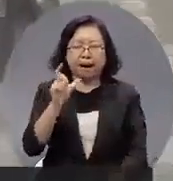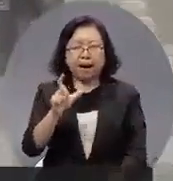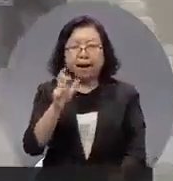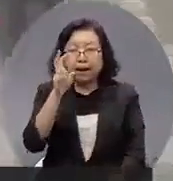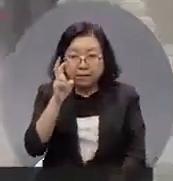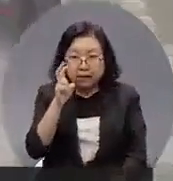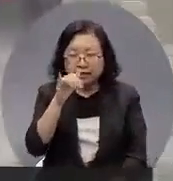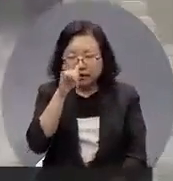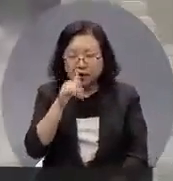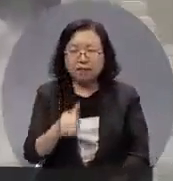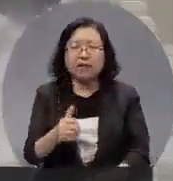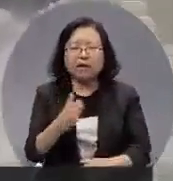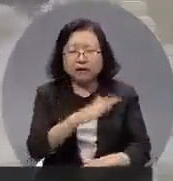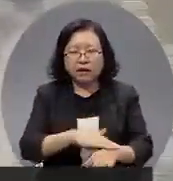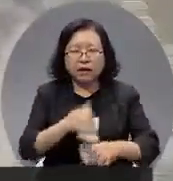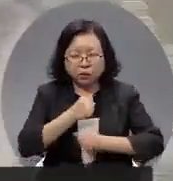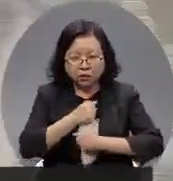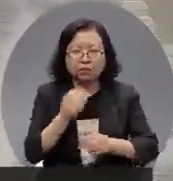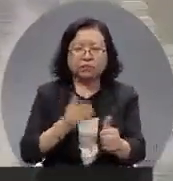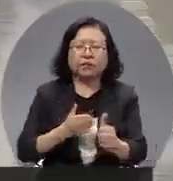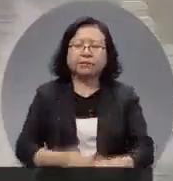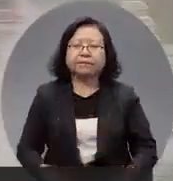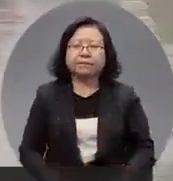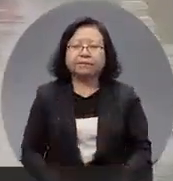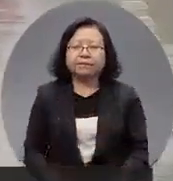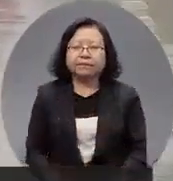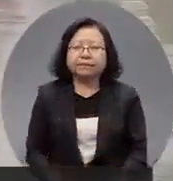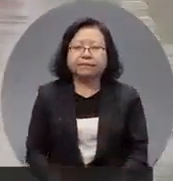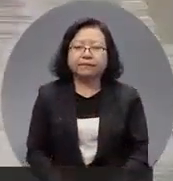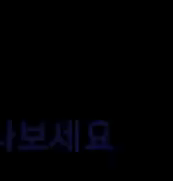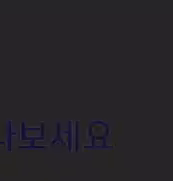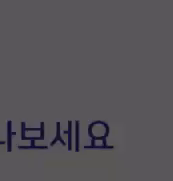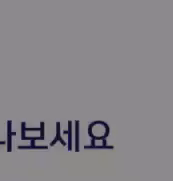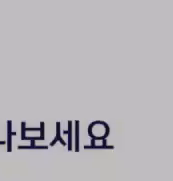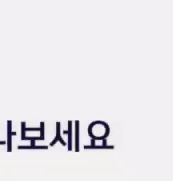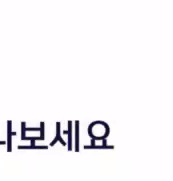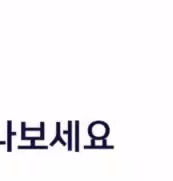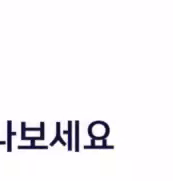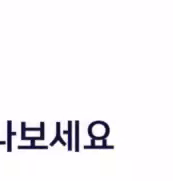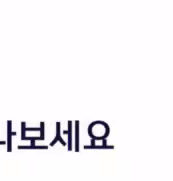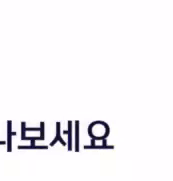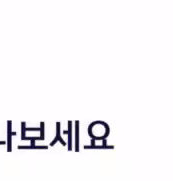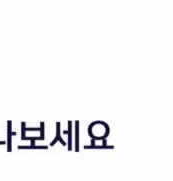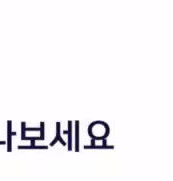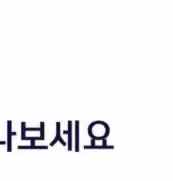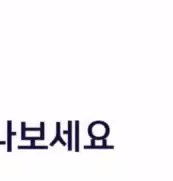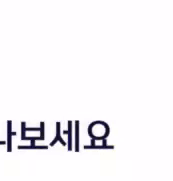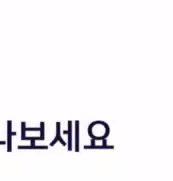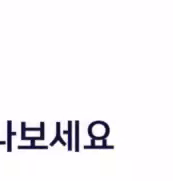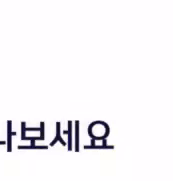철저한 대비가 필요합니다. MBC 뉴스 김은초입니다.